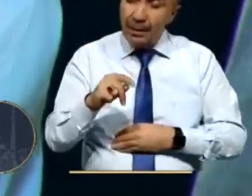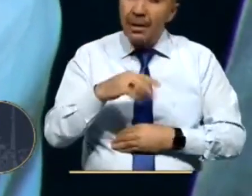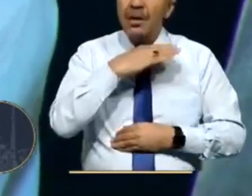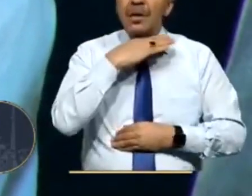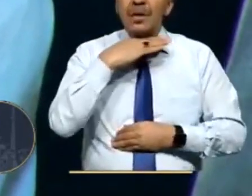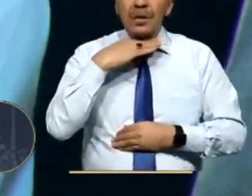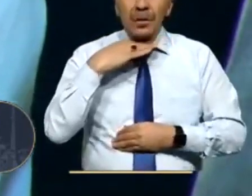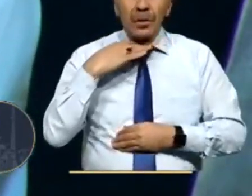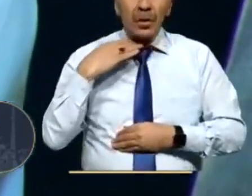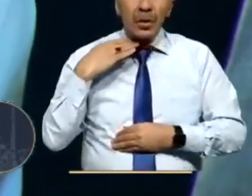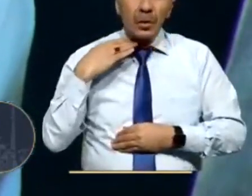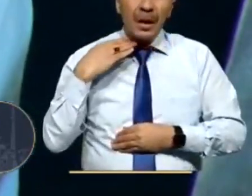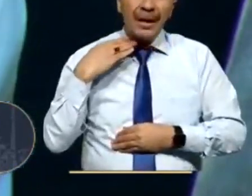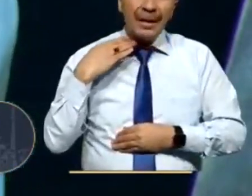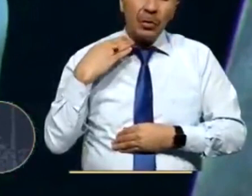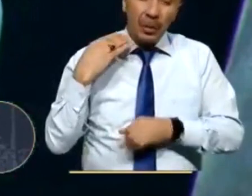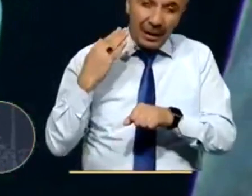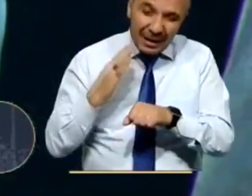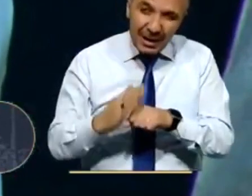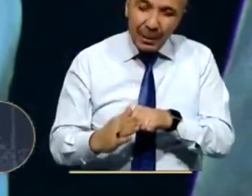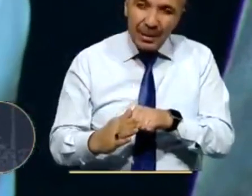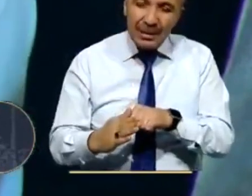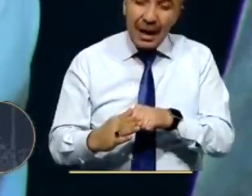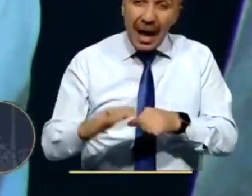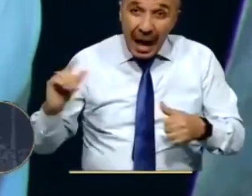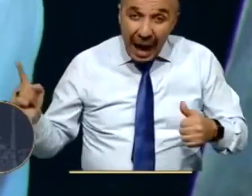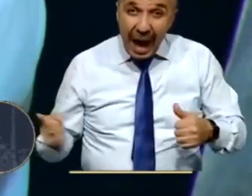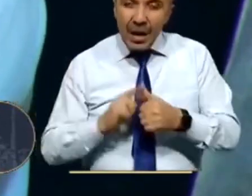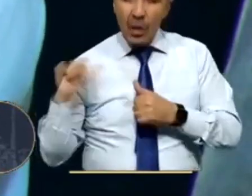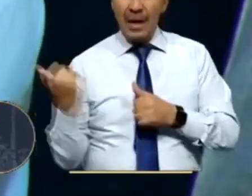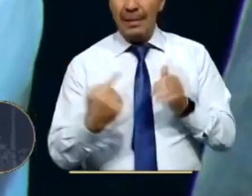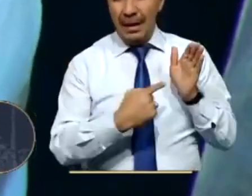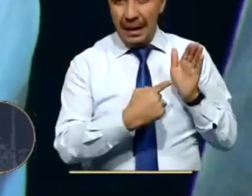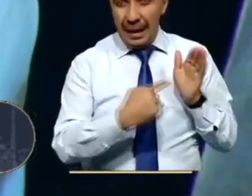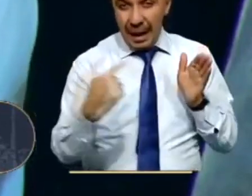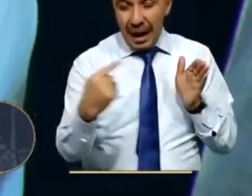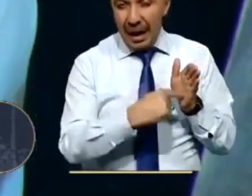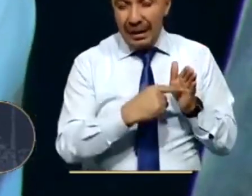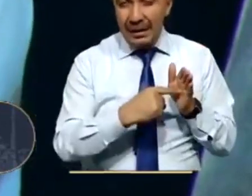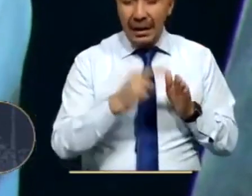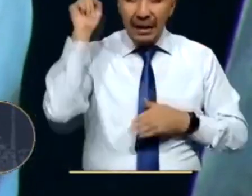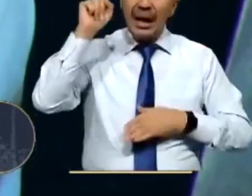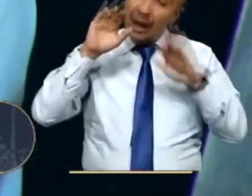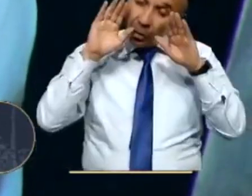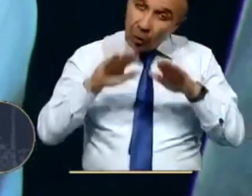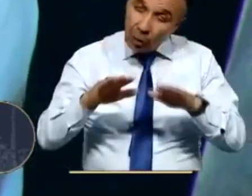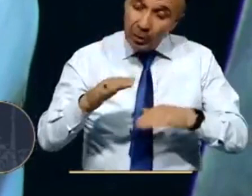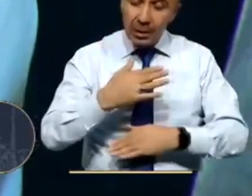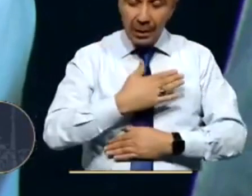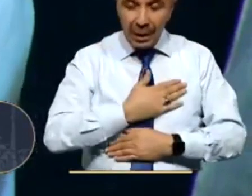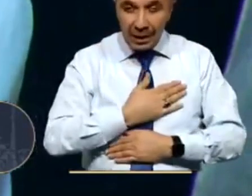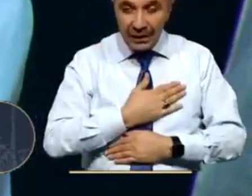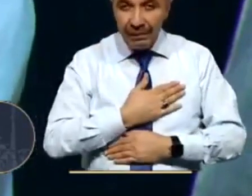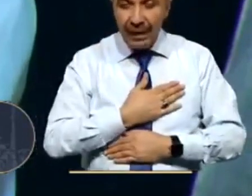kurbanlarımızın da en önemli gayesi Rabbimize kulluğumuzu, tazim ve muhabbetimizi